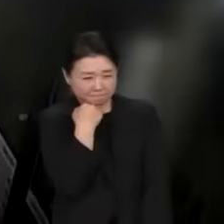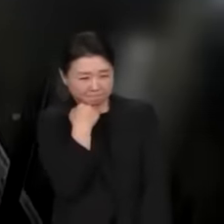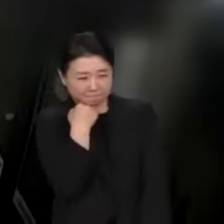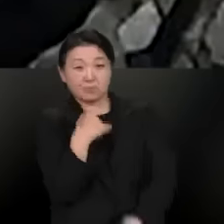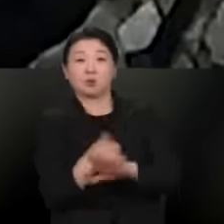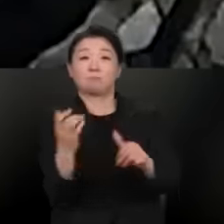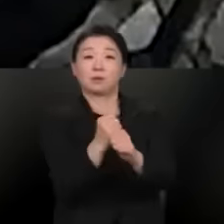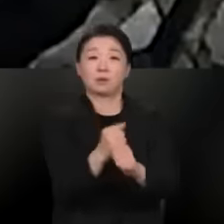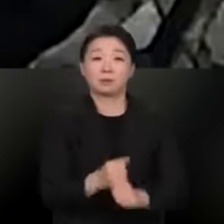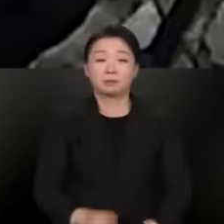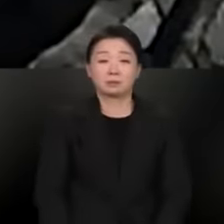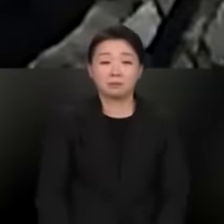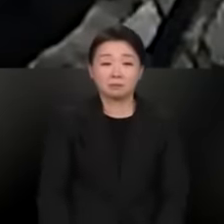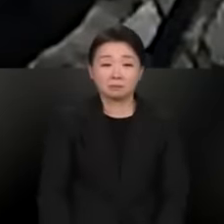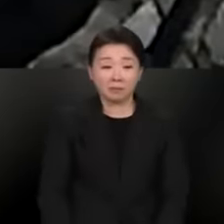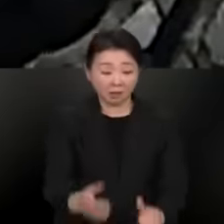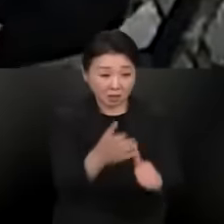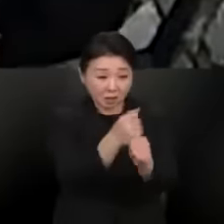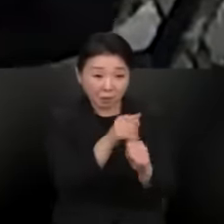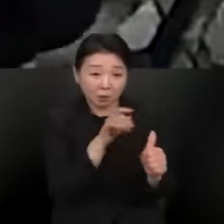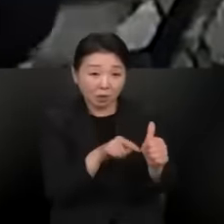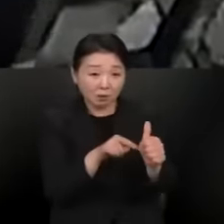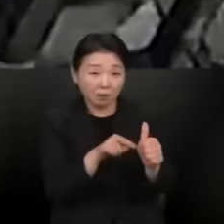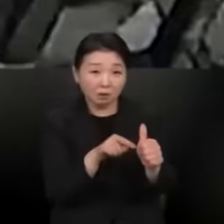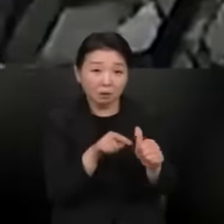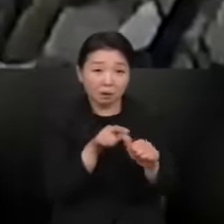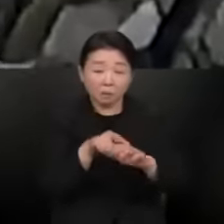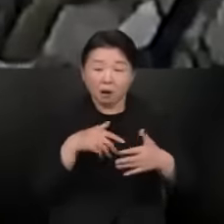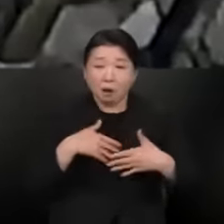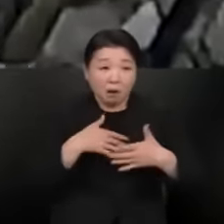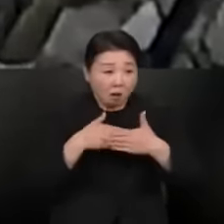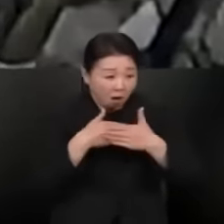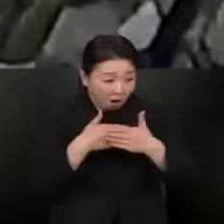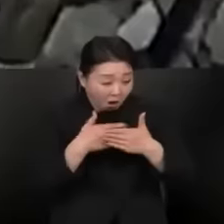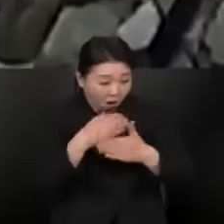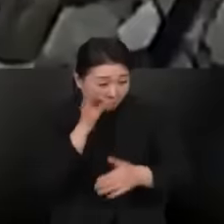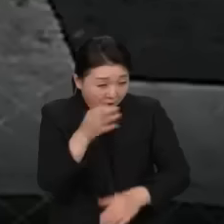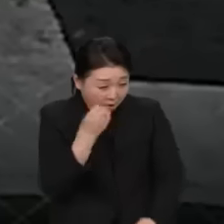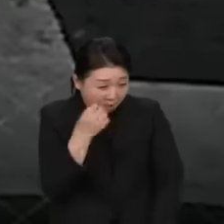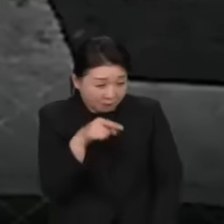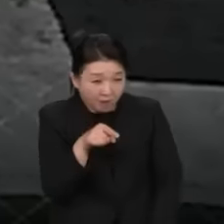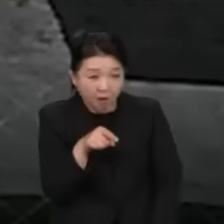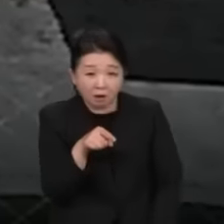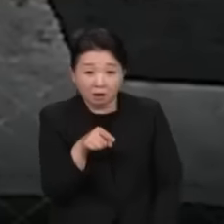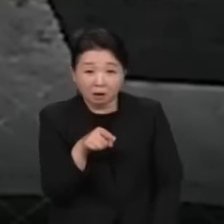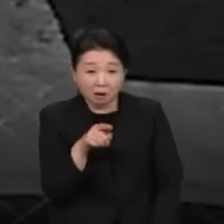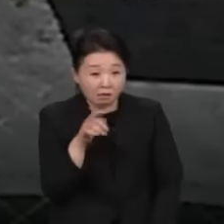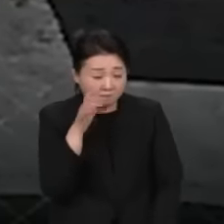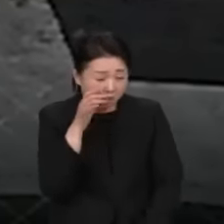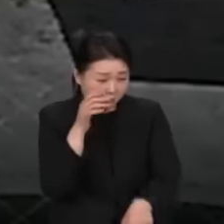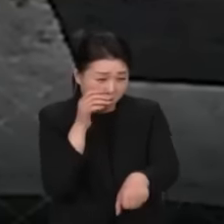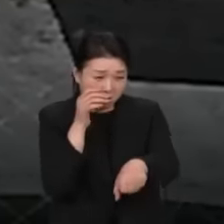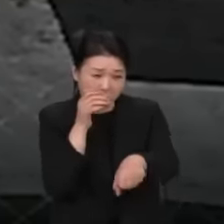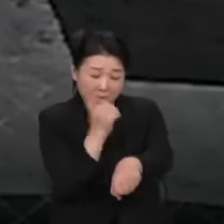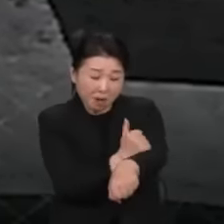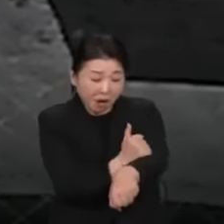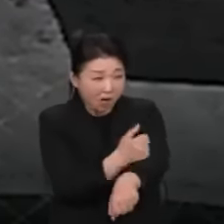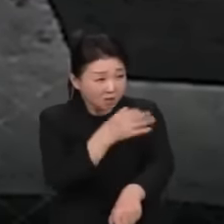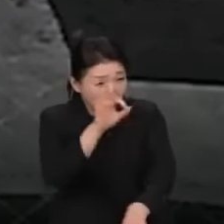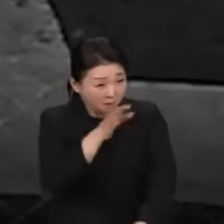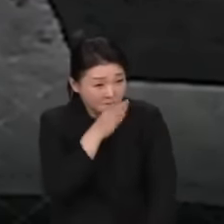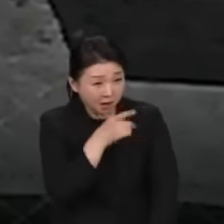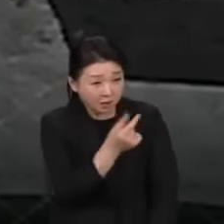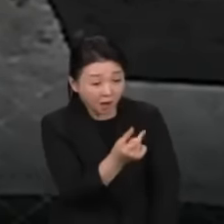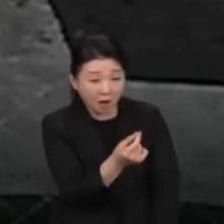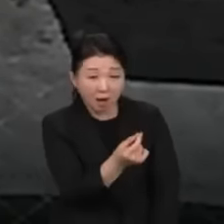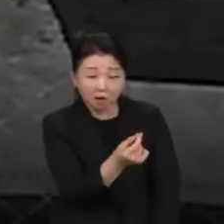붙잡혔습니다. 그런데 체포된 남성, 불안해하는 모습이 영 이상했습니다. 마약 투약 혐의를 인정하고 있어서